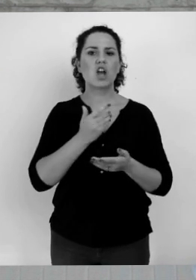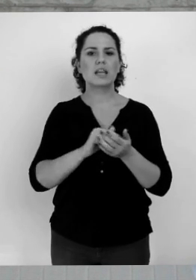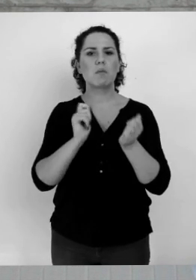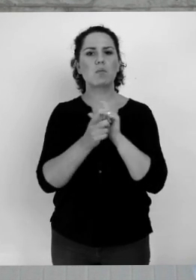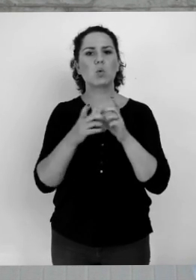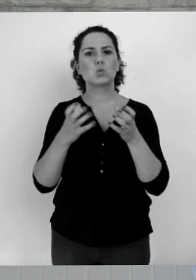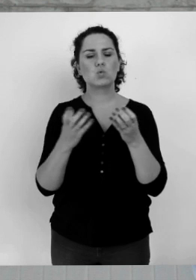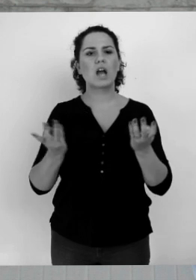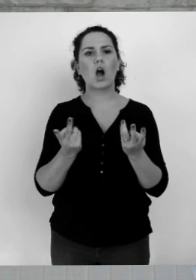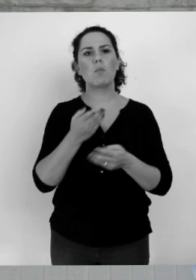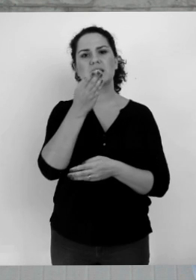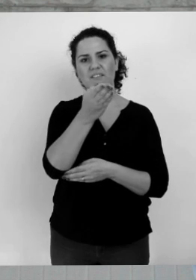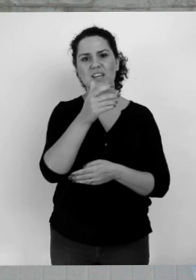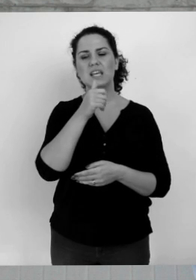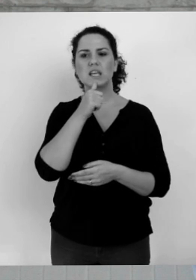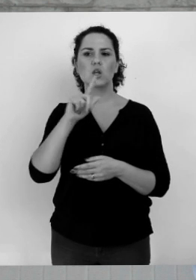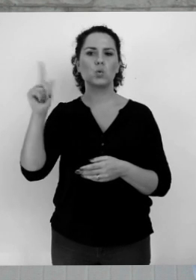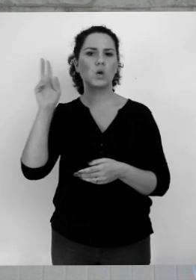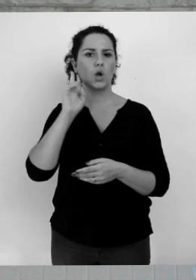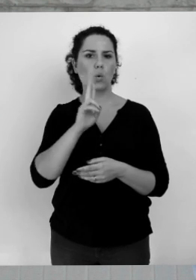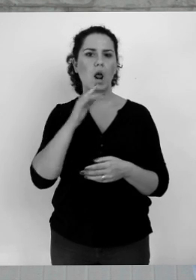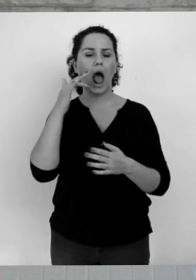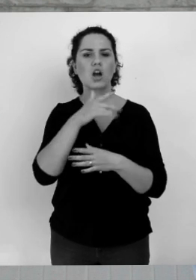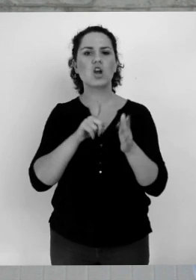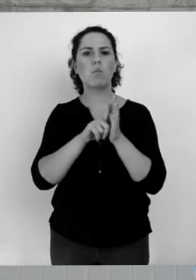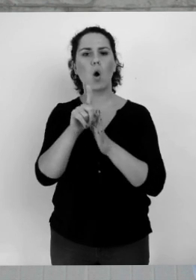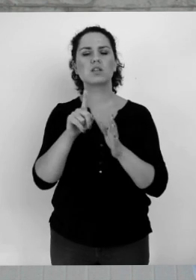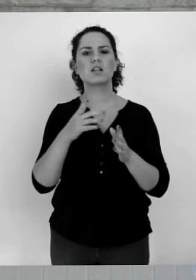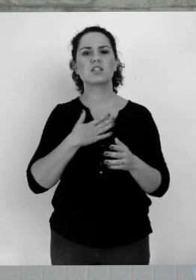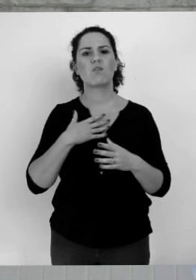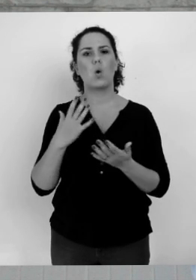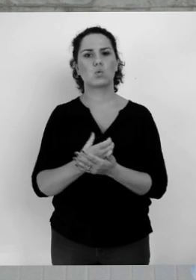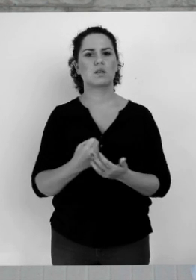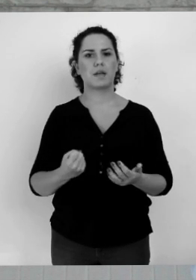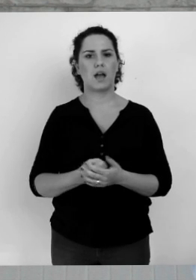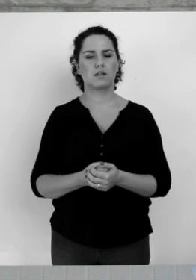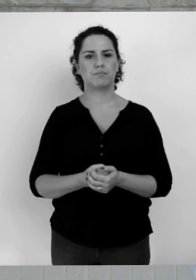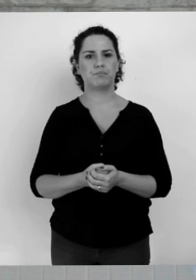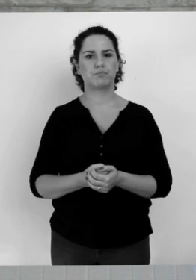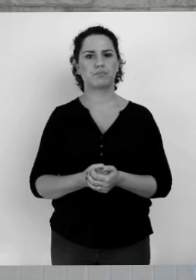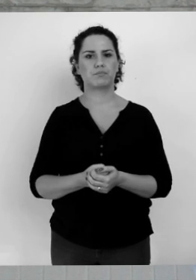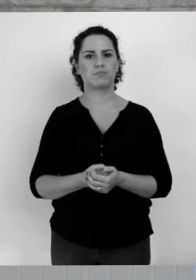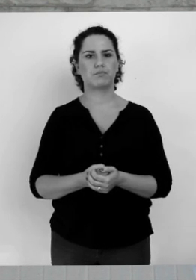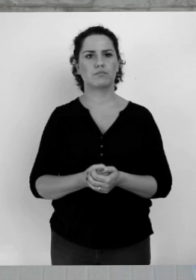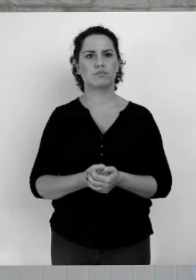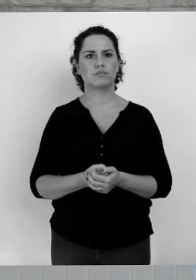društvu kako biste vi, a i drugi gluhi, lakše postigli svoj uspjeh?